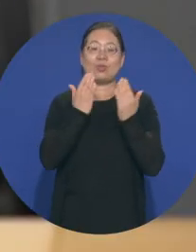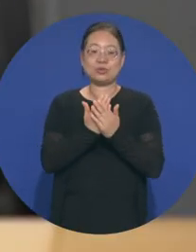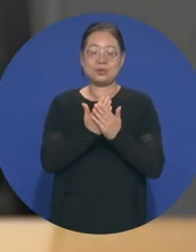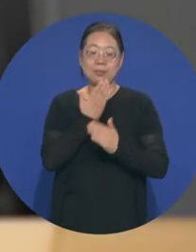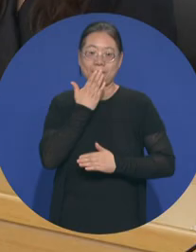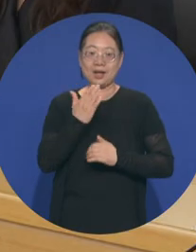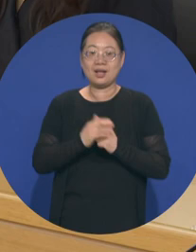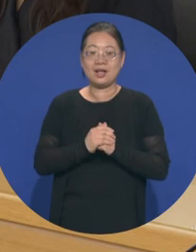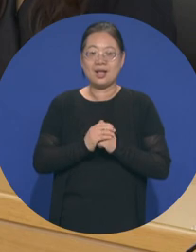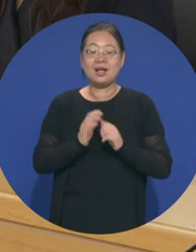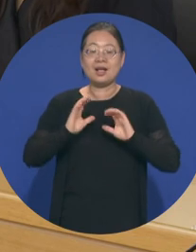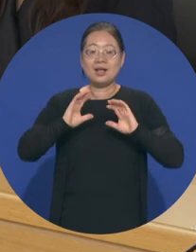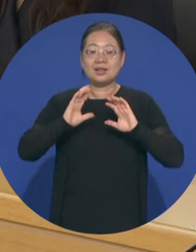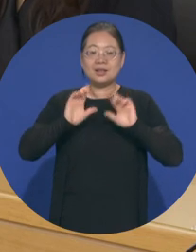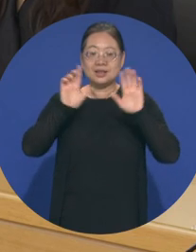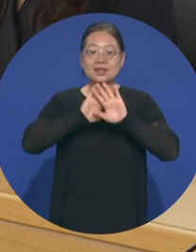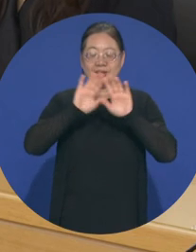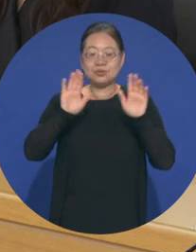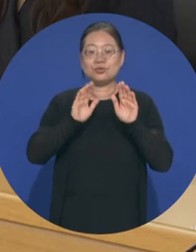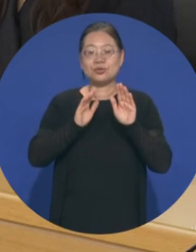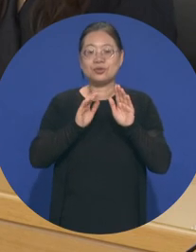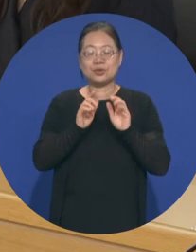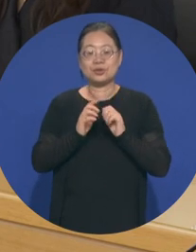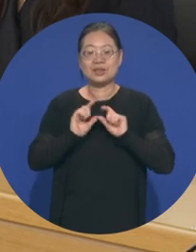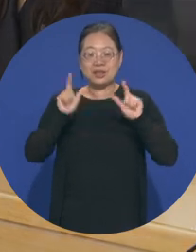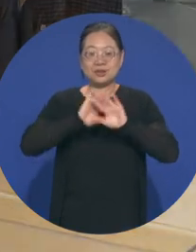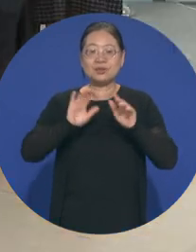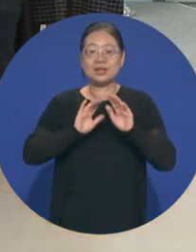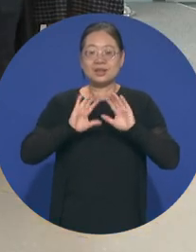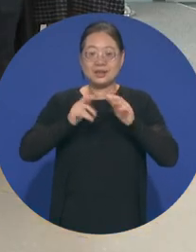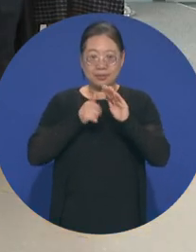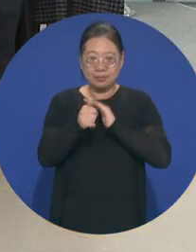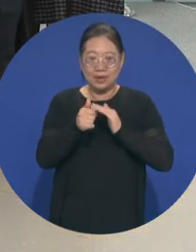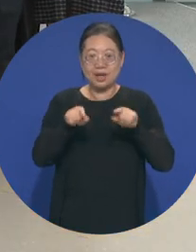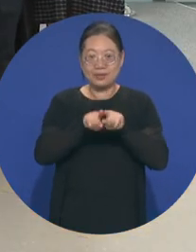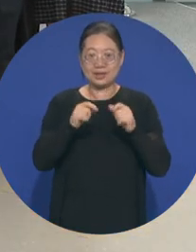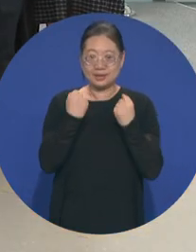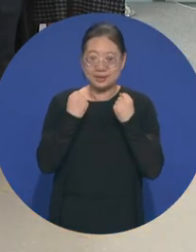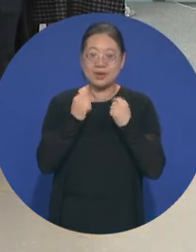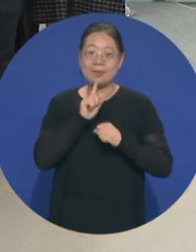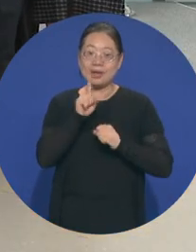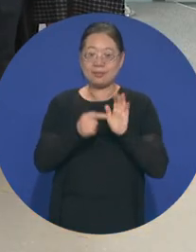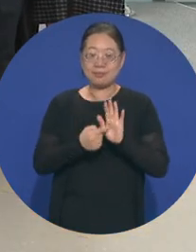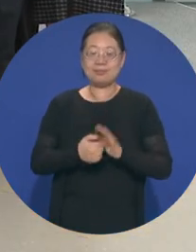모이 대사들과 힘을 합쳐 함께하겠다고 밝습니다 신 모든분